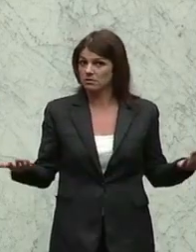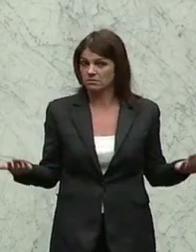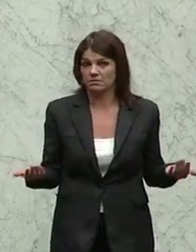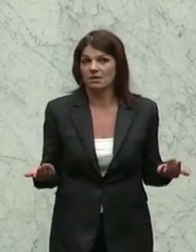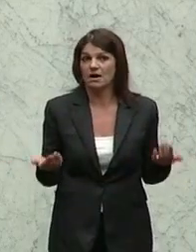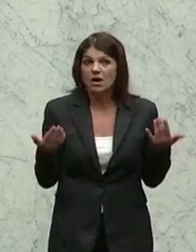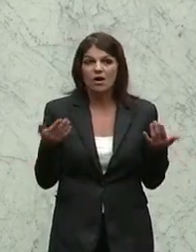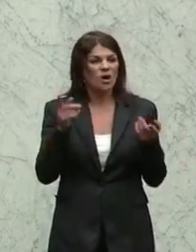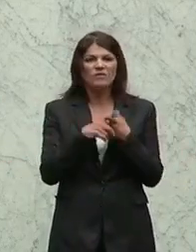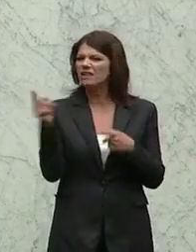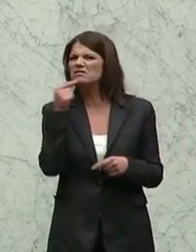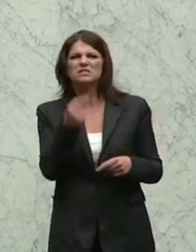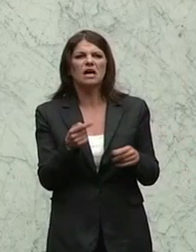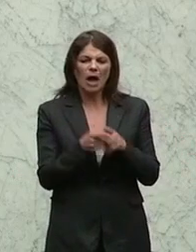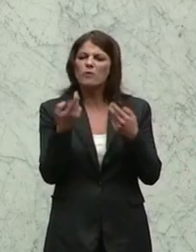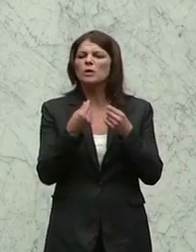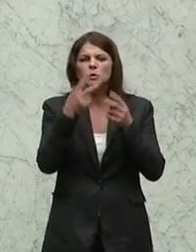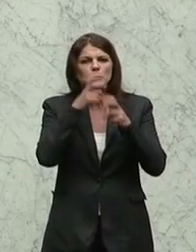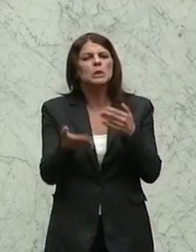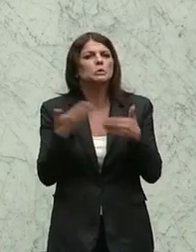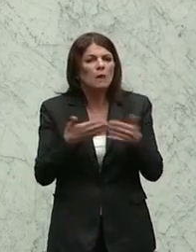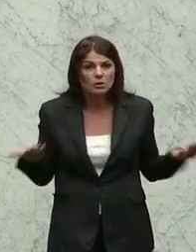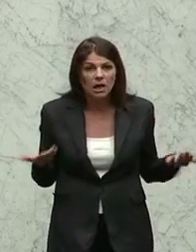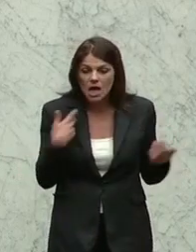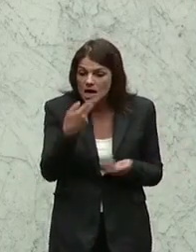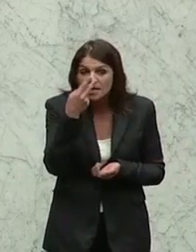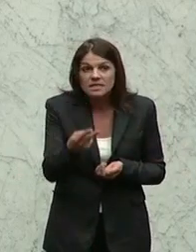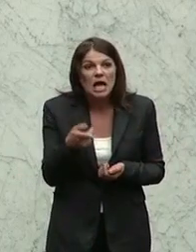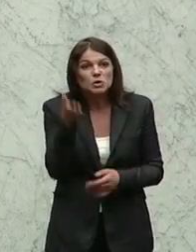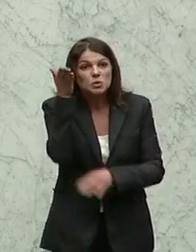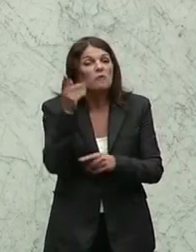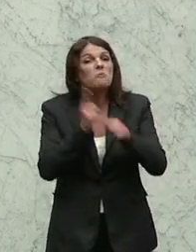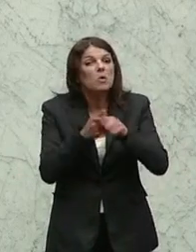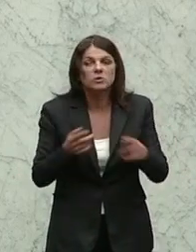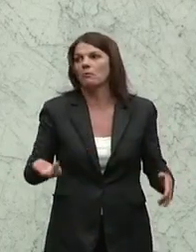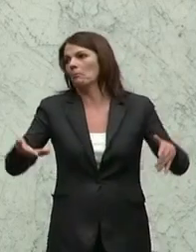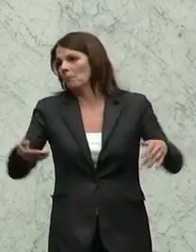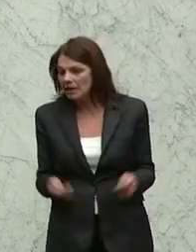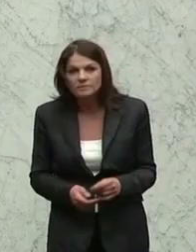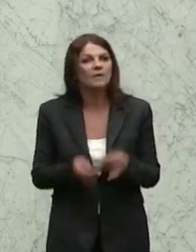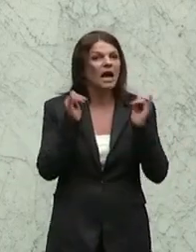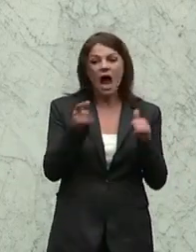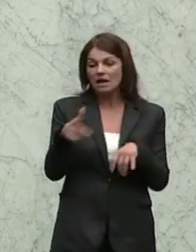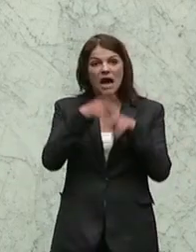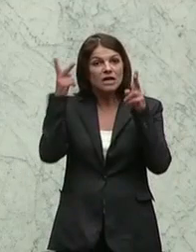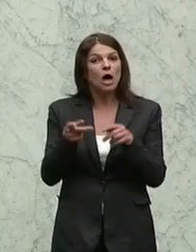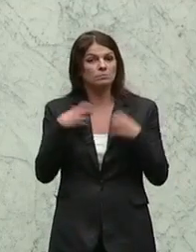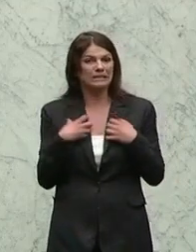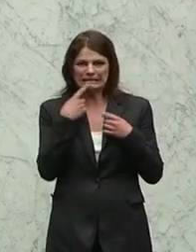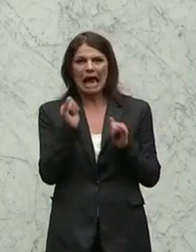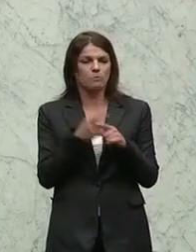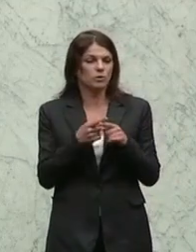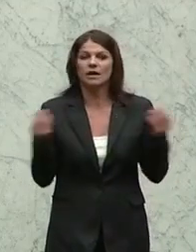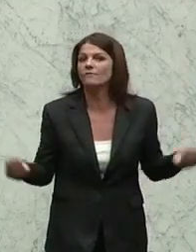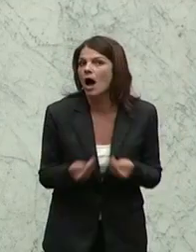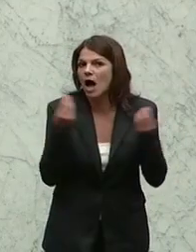jetzt Aussagen kommen, auch aus einer Studie, wir sehen die Zukunft positiv, dann sehen das diese Wirte deshalb positiv,